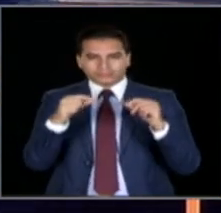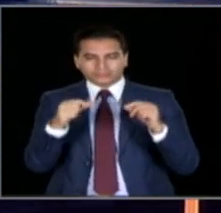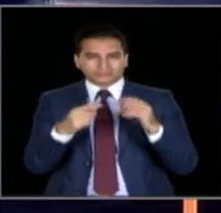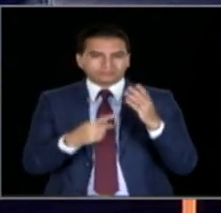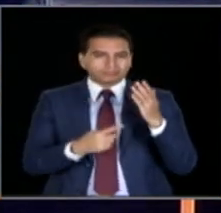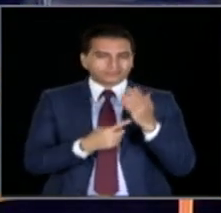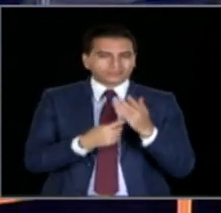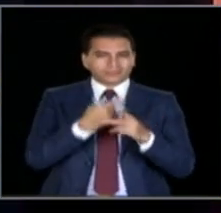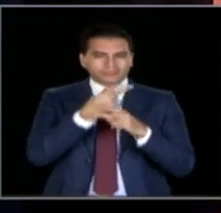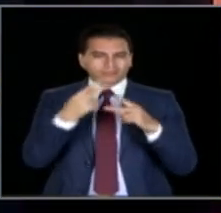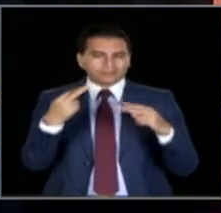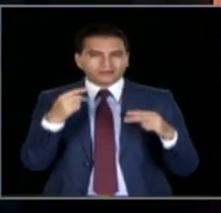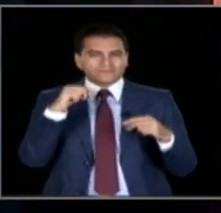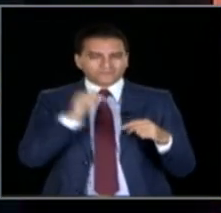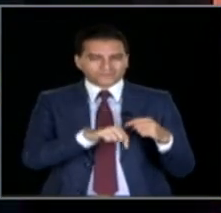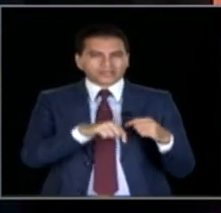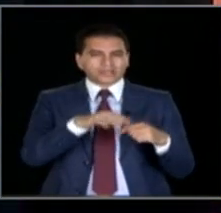من منتصف إبريل